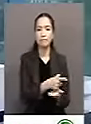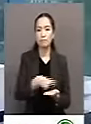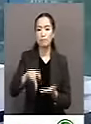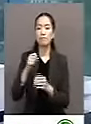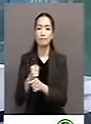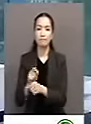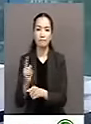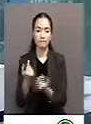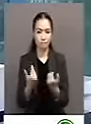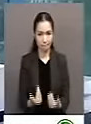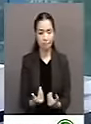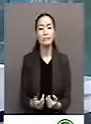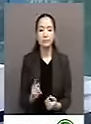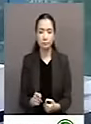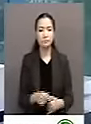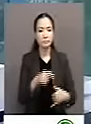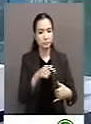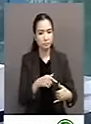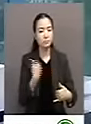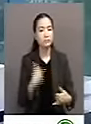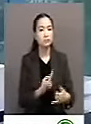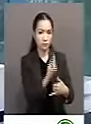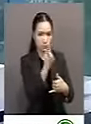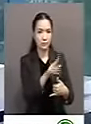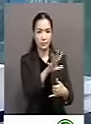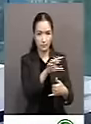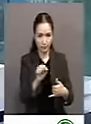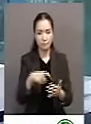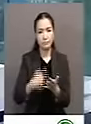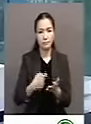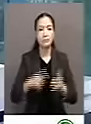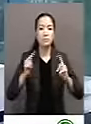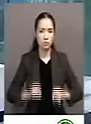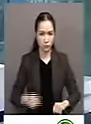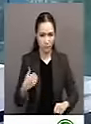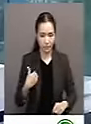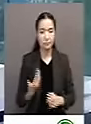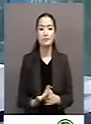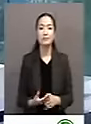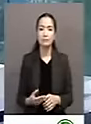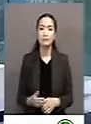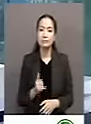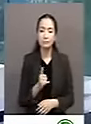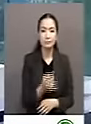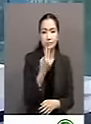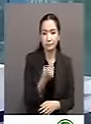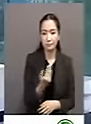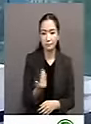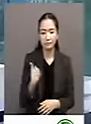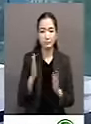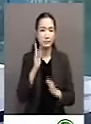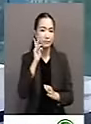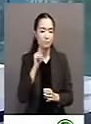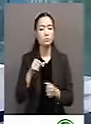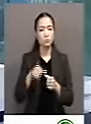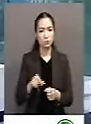าก็เตรียมหลักทรัพย์ในการค้ำประกัน500,000 บาทนะคะเป็นการยื่นประกันตัวเราจะลงพื้นที่ไปติดตามบรรยากาศล่าสุดกับผู้สื่อ